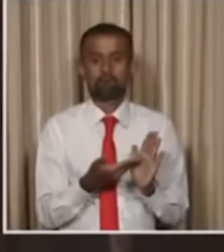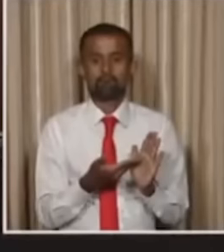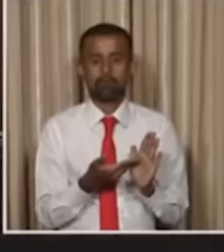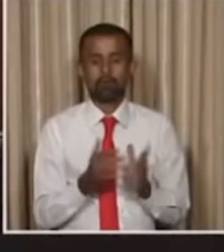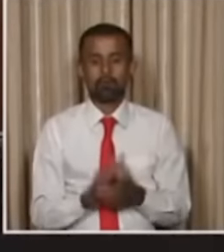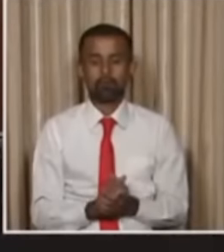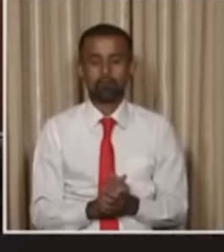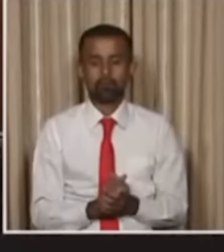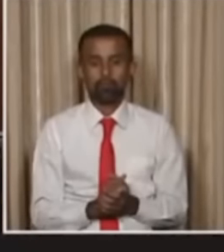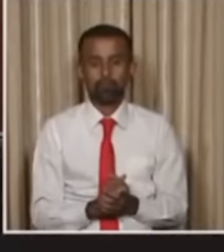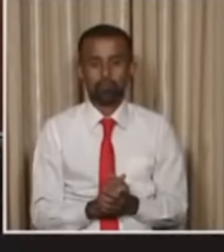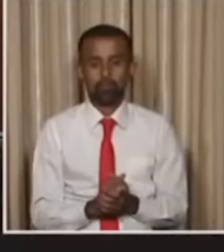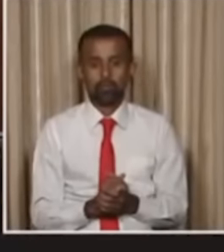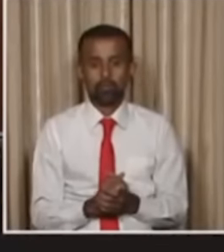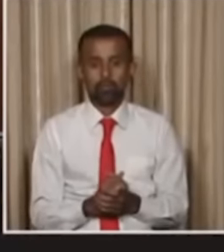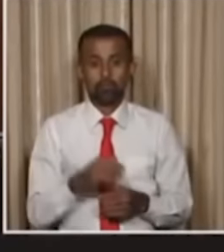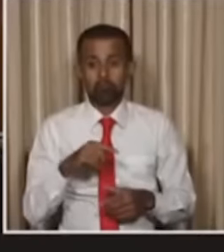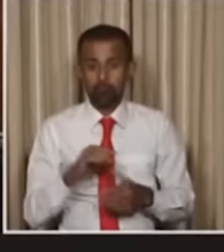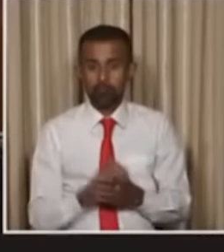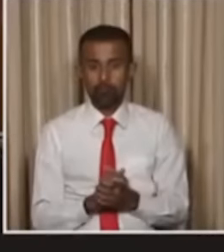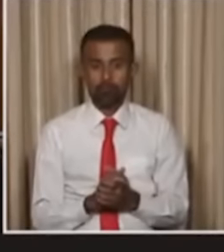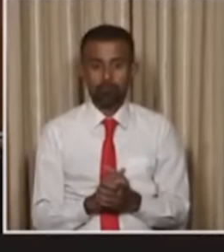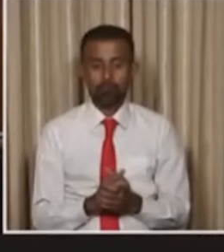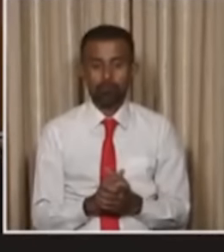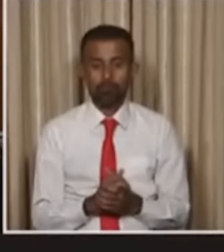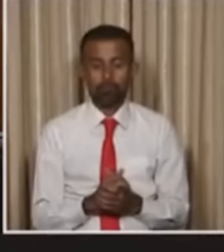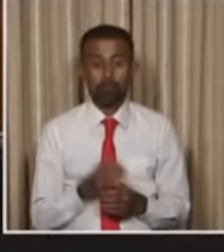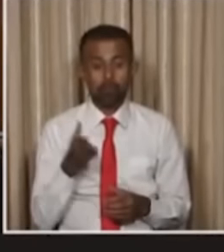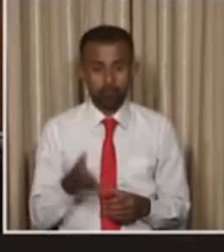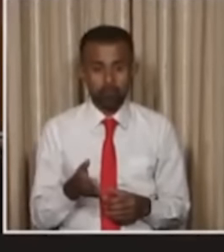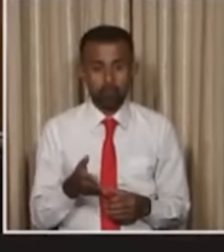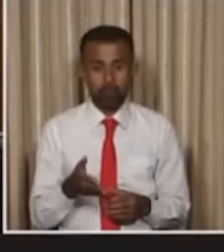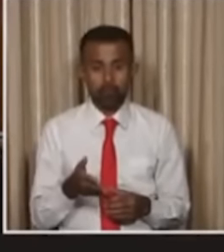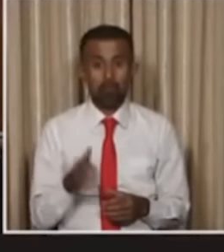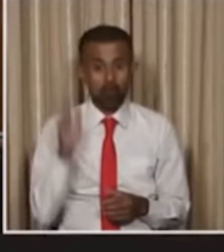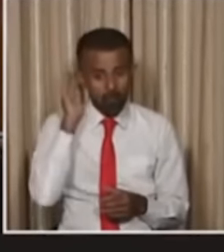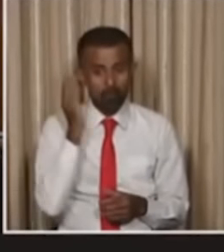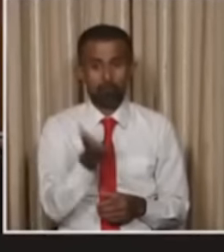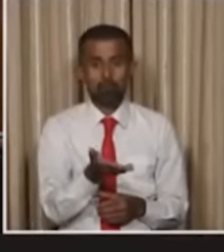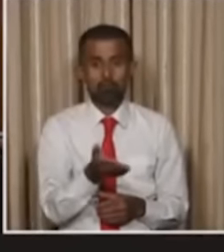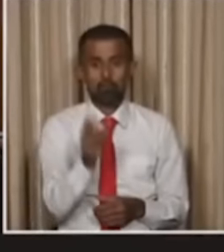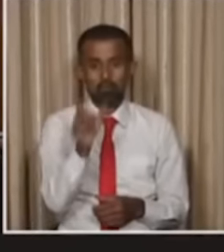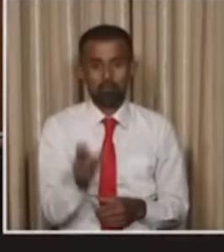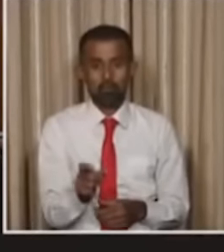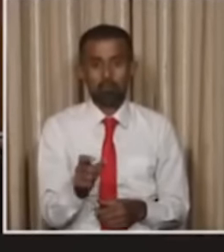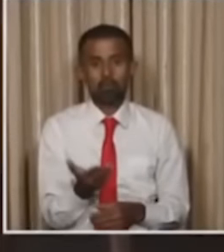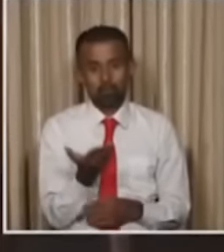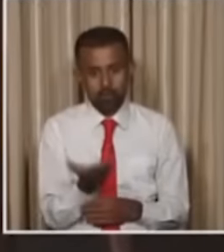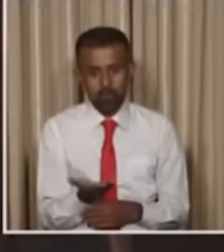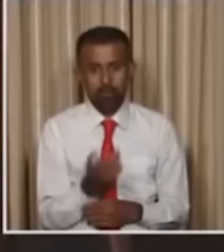කාලයේ ප්‍රශ්නයක් තියෙනවා. දැන් මේක විවාදයකට යනවා. ඒක නිසා මේ ප්‍රශ්නයක් අහගන්න කියලා තමයි ඔහුතුමාගෙන් මම